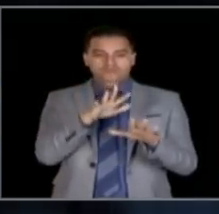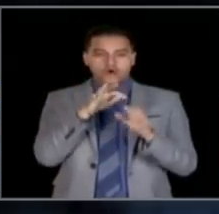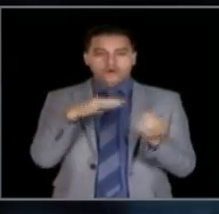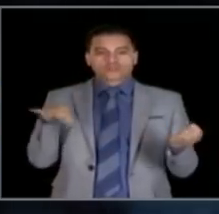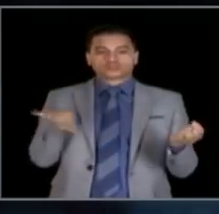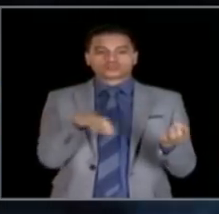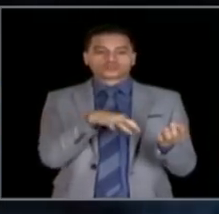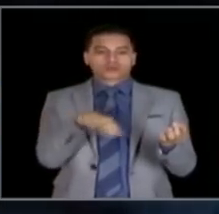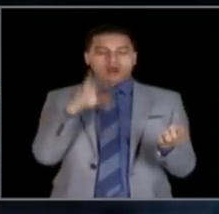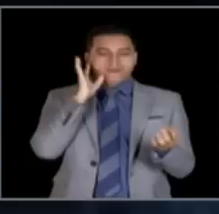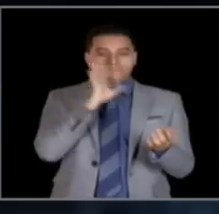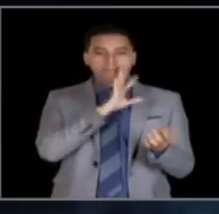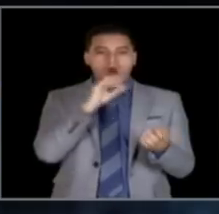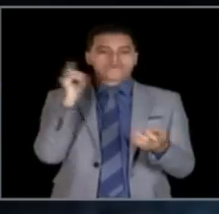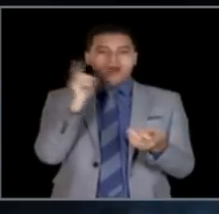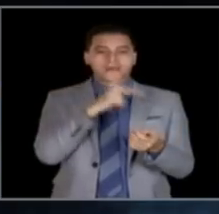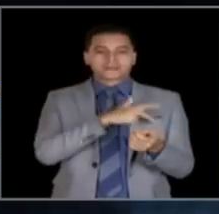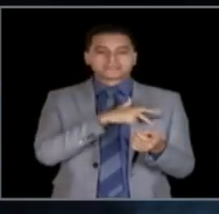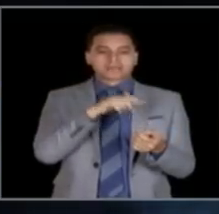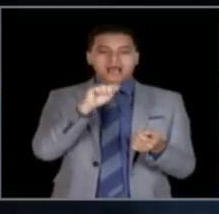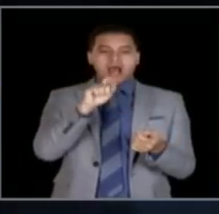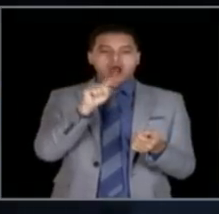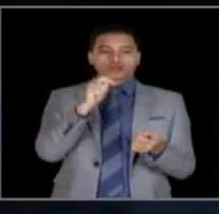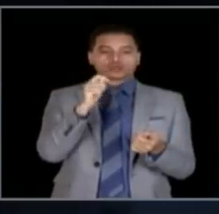الفيلم ده صدر 1984.